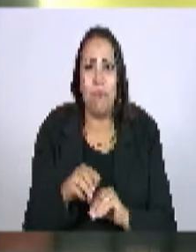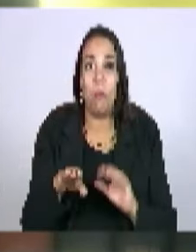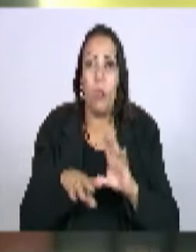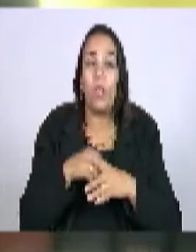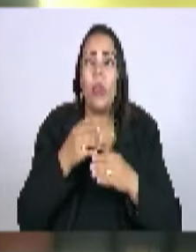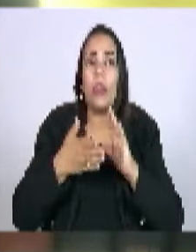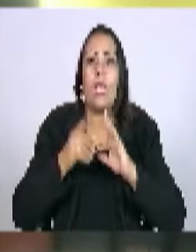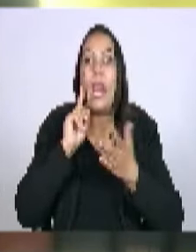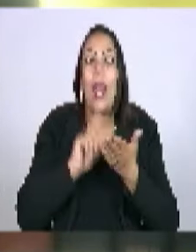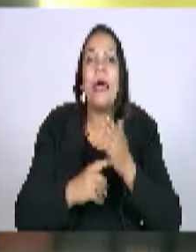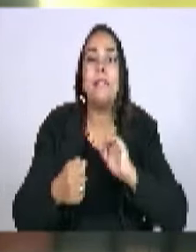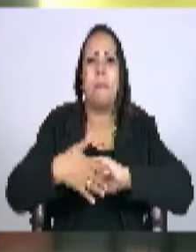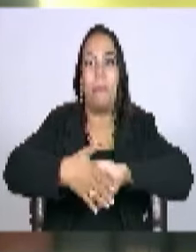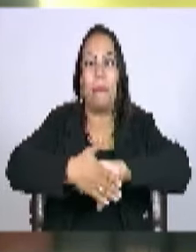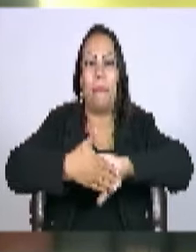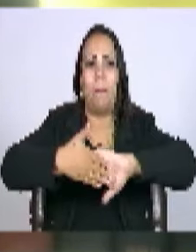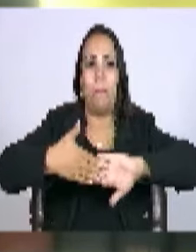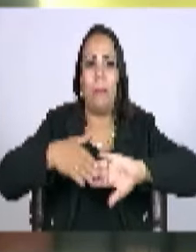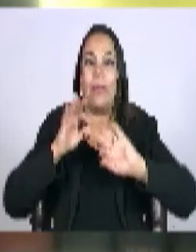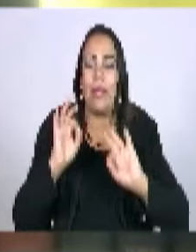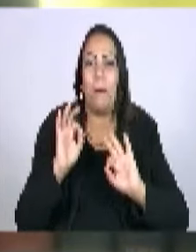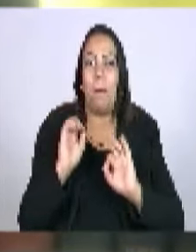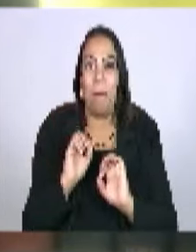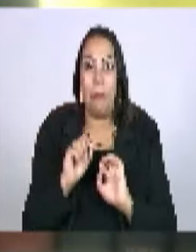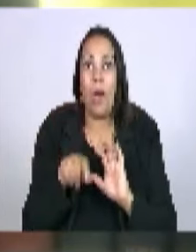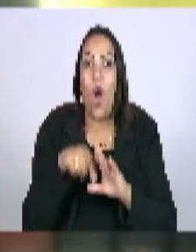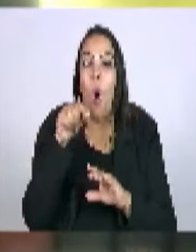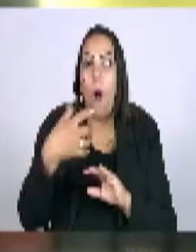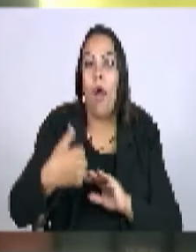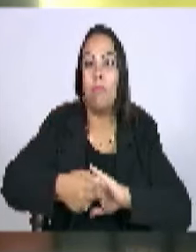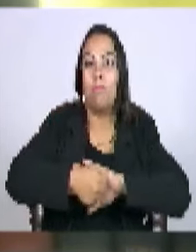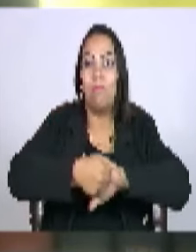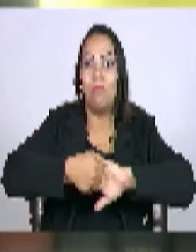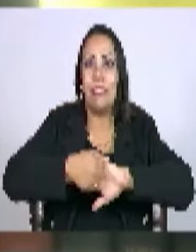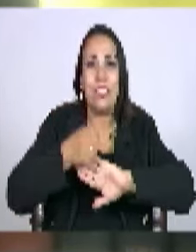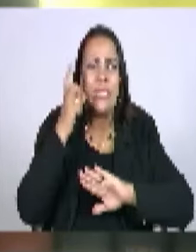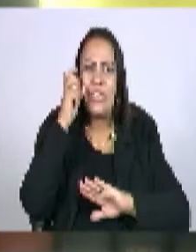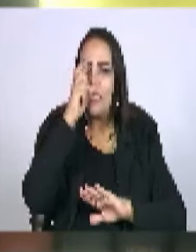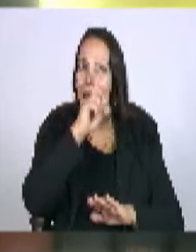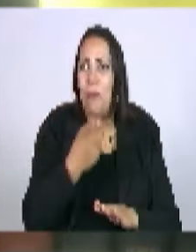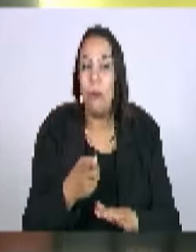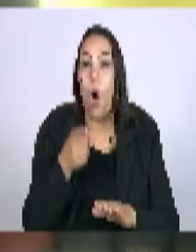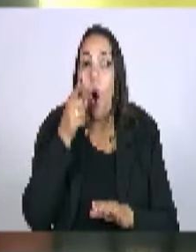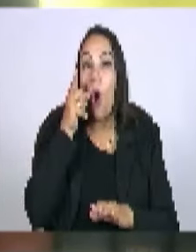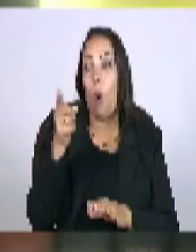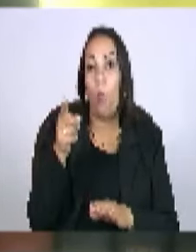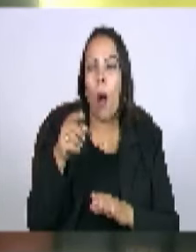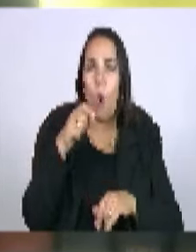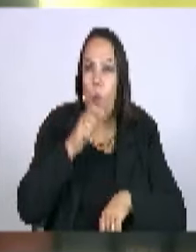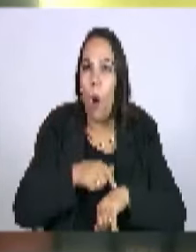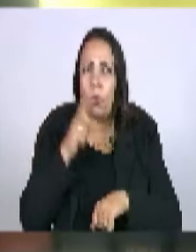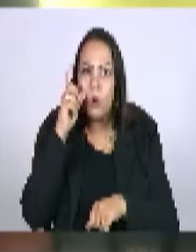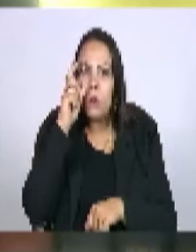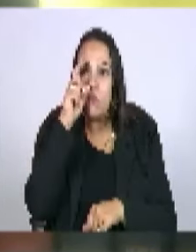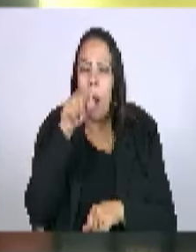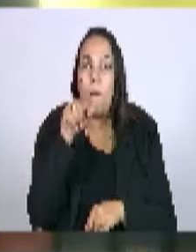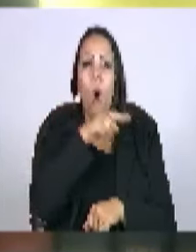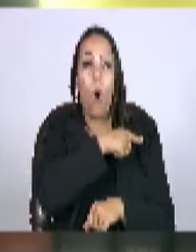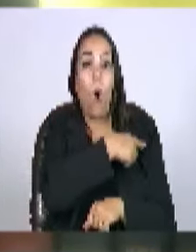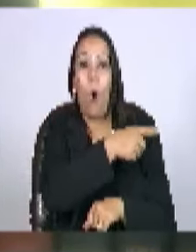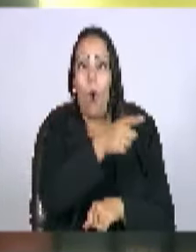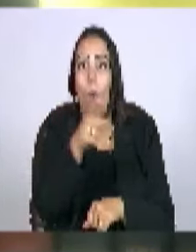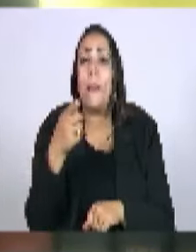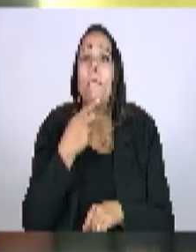المصافحه بمعنى ان هو برض لما يمر بموقف صعب مهما كانت مشاعرهم